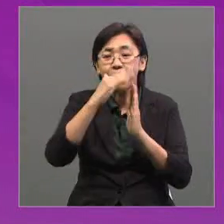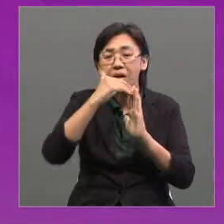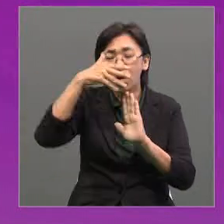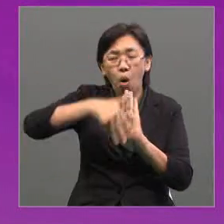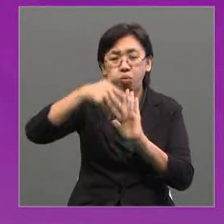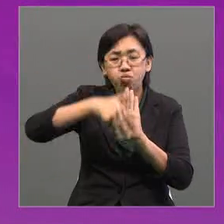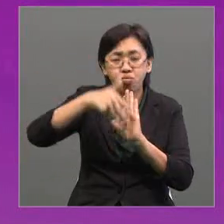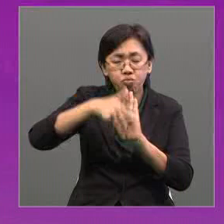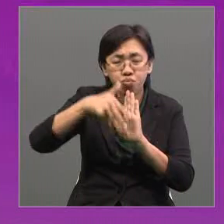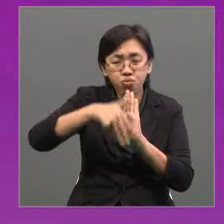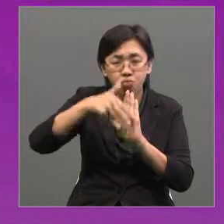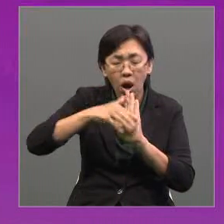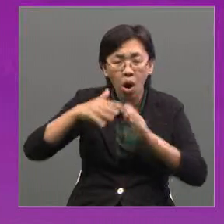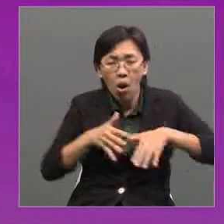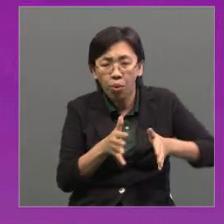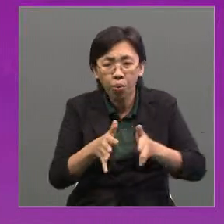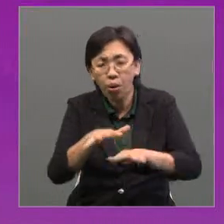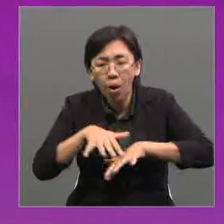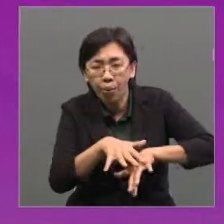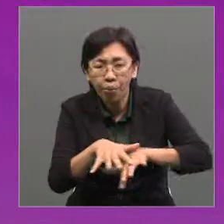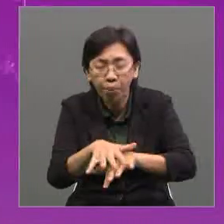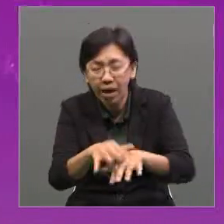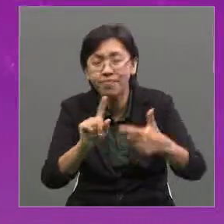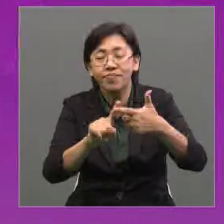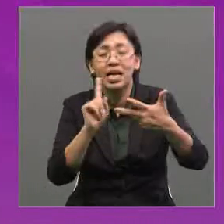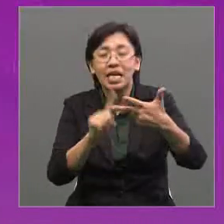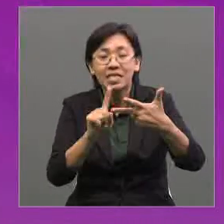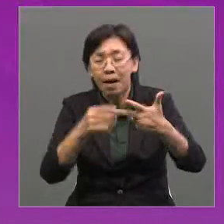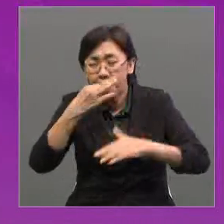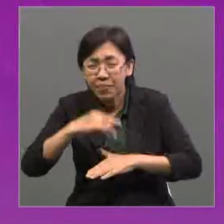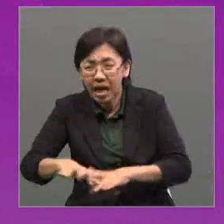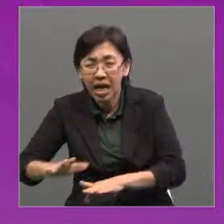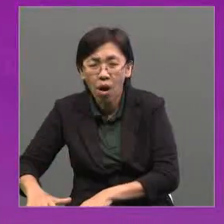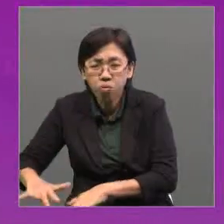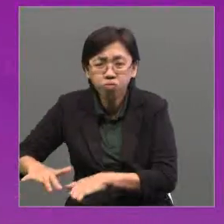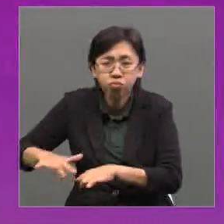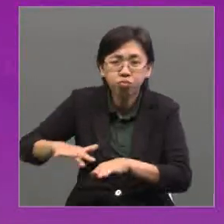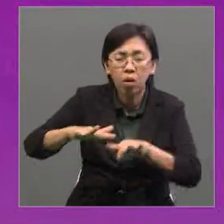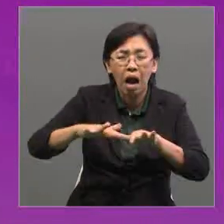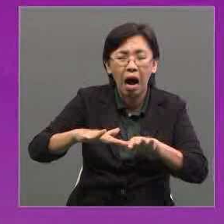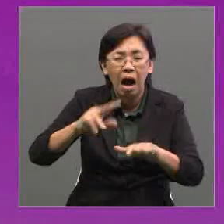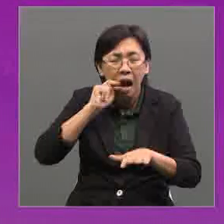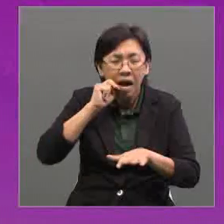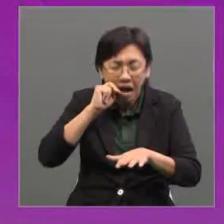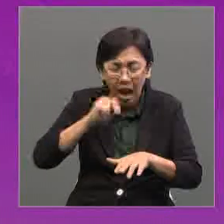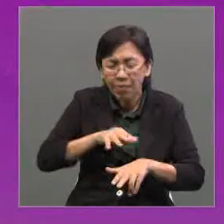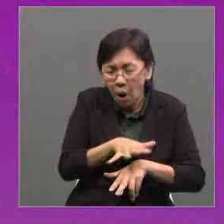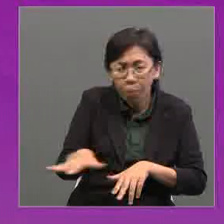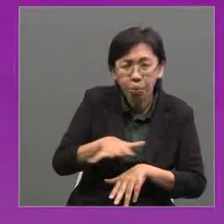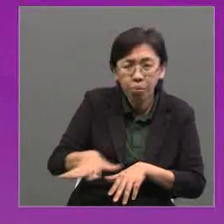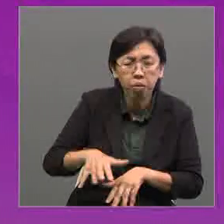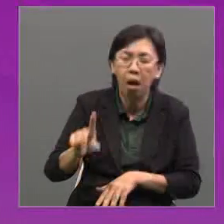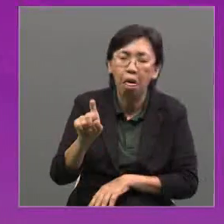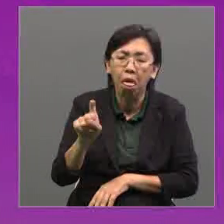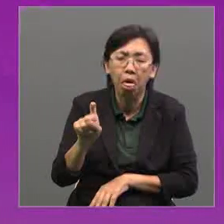นือจากข้างบนไหลลงมาตามเจ้าพระยา แล้วก็ ยังมีน้ำทะเลหนุนเพราะฉะนั้นจะระบายน้ำออกไปทางเจ้าพระยาไปสู่ทะเล